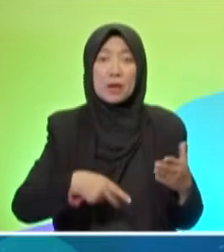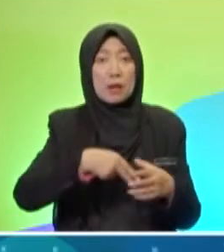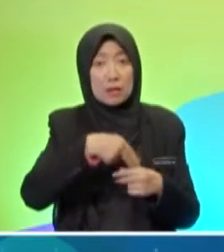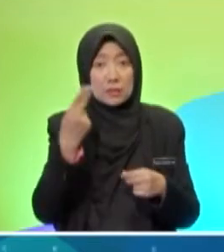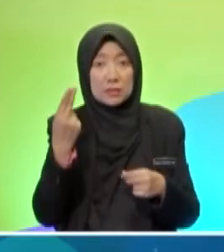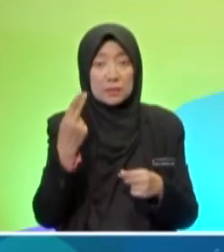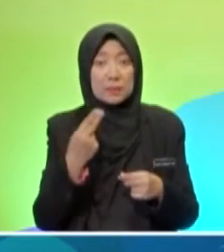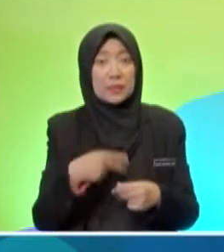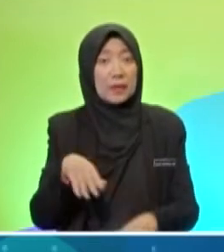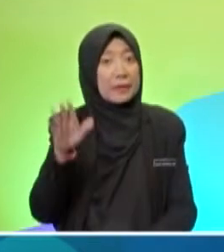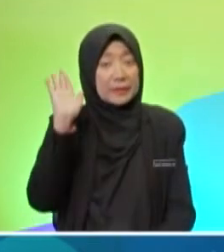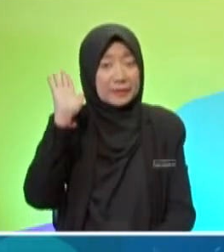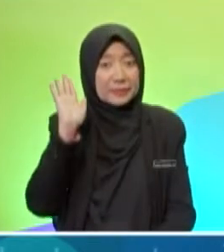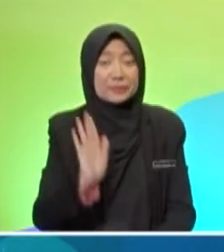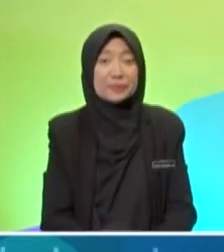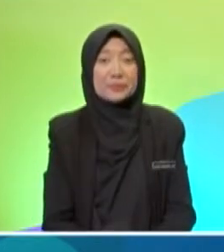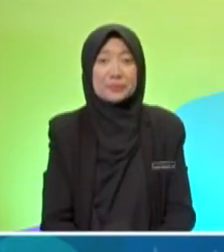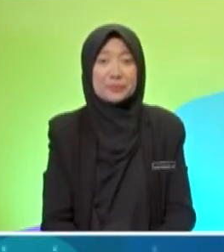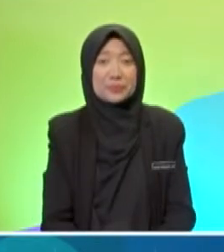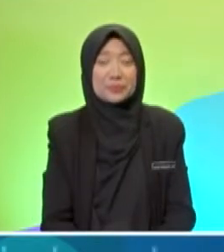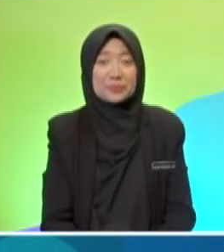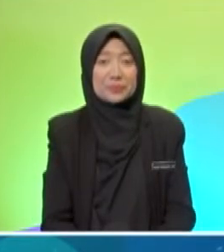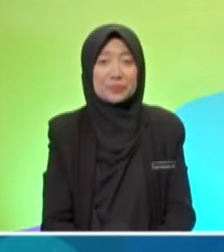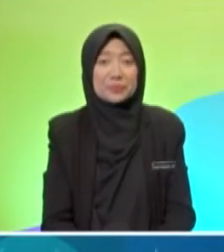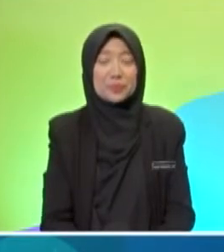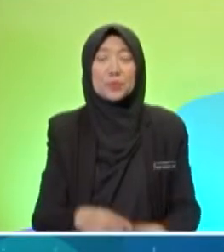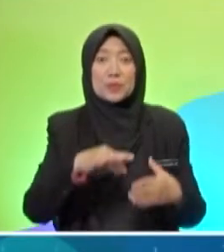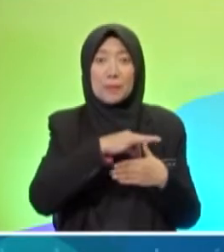katanya oke taiciu kece-kece